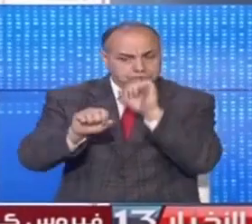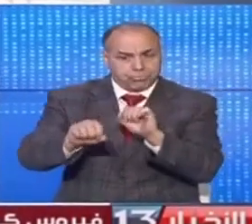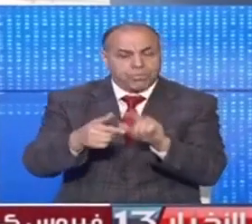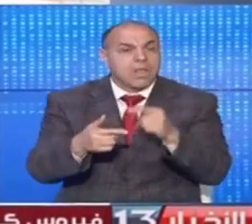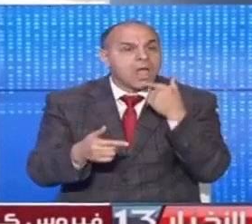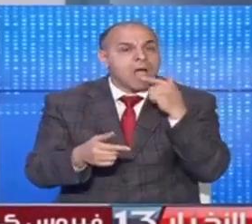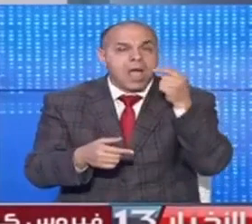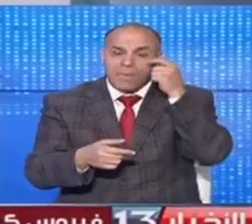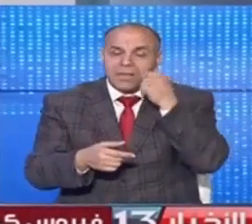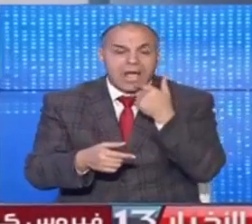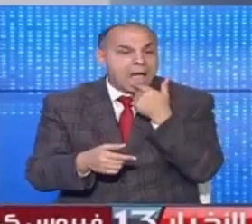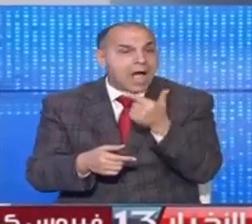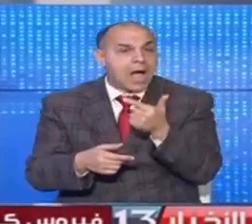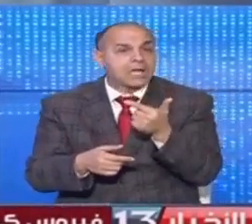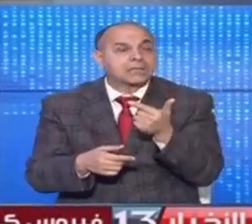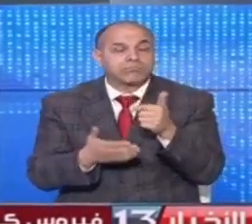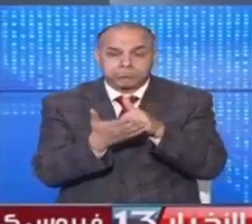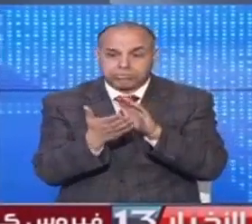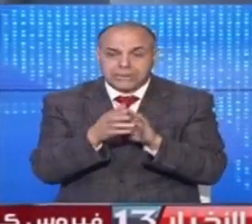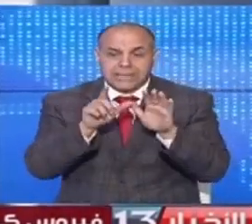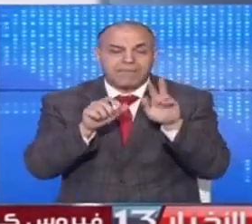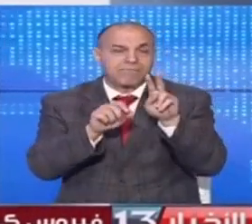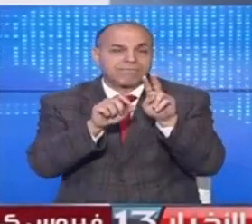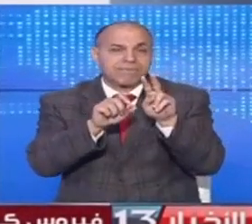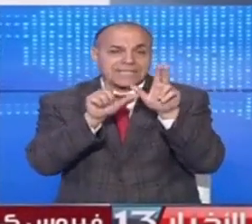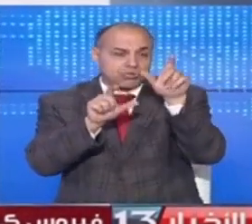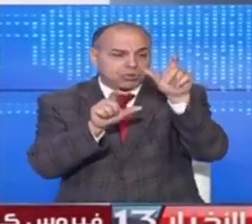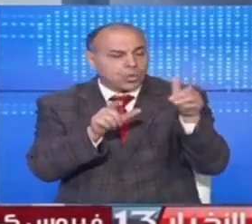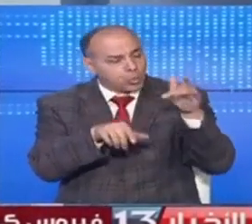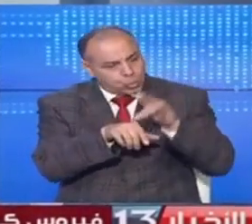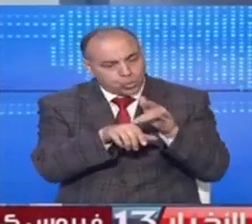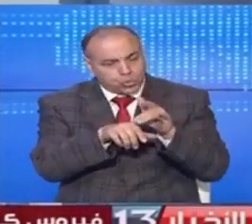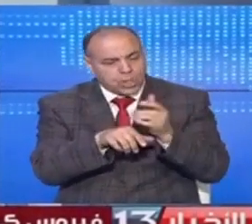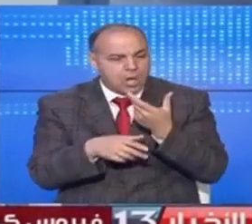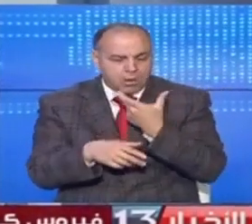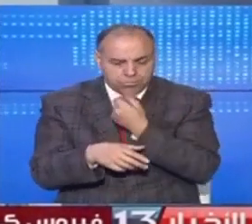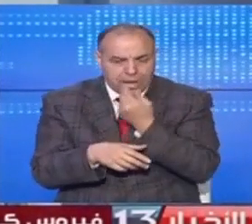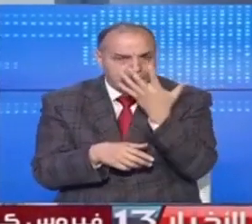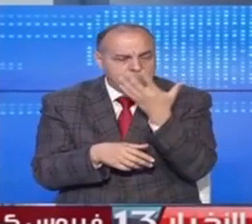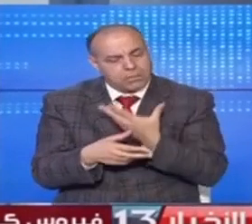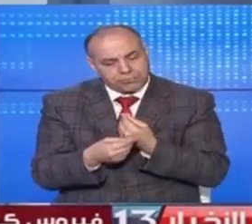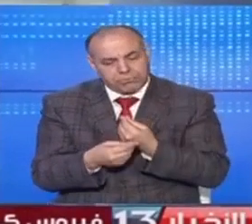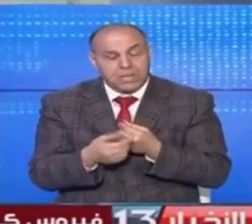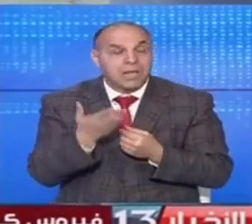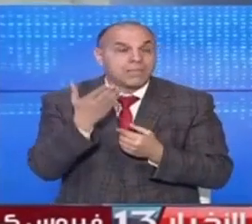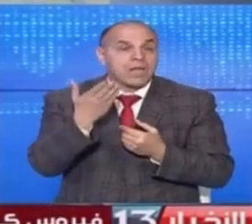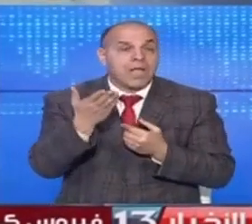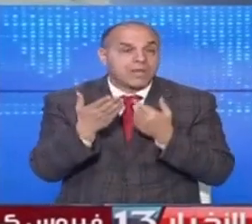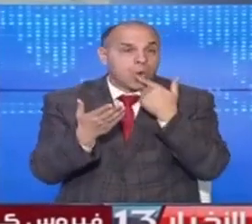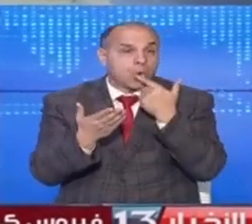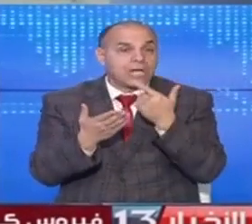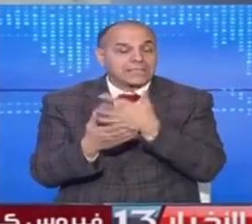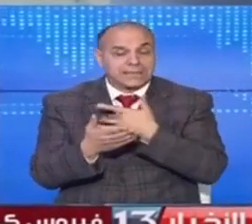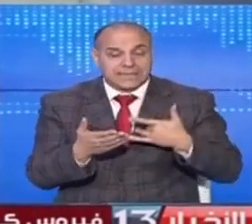الامارات التي اعلن عن تسجيل سبعه وعشرين حاله شفيت منها خمس حالات فيما طالبت وزاره الصحه